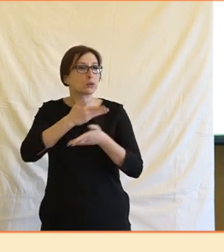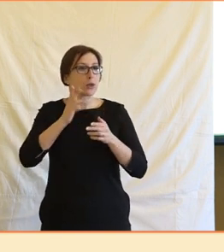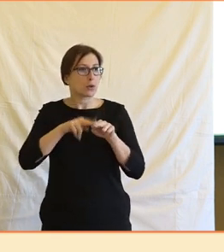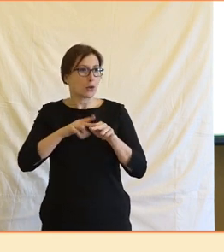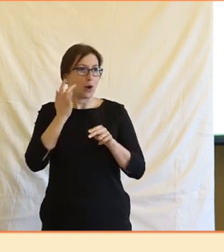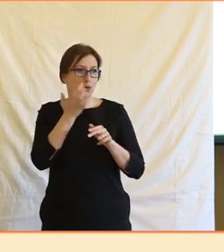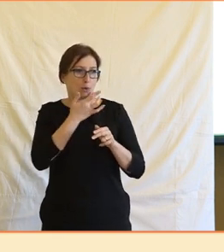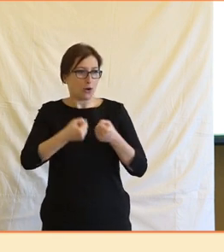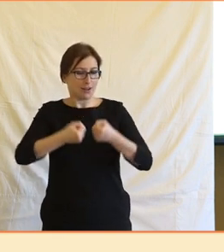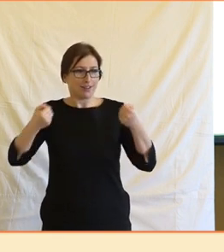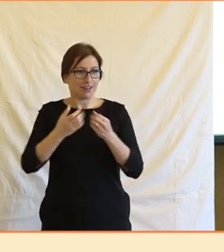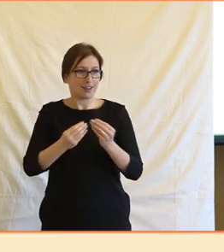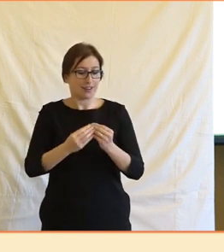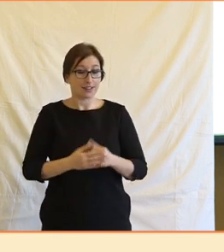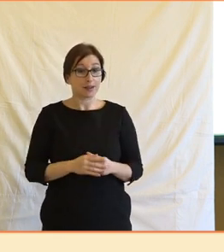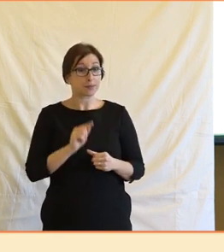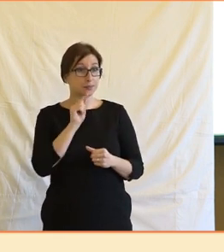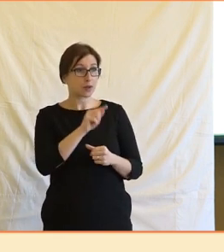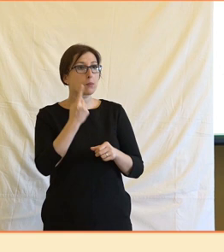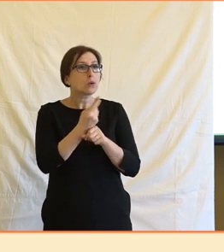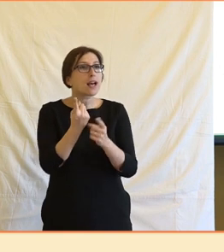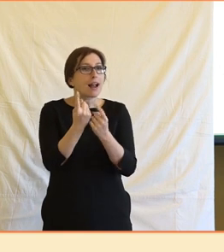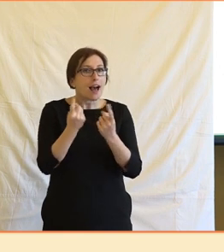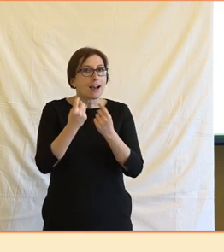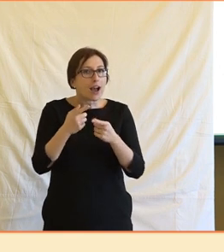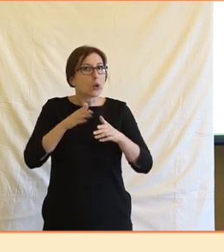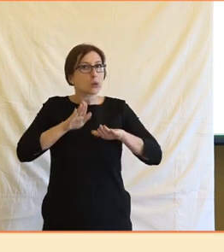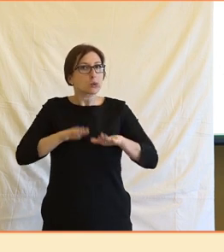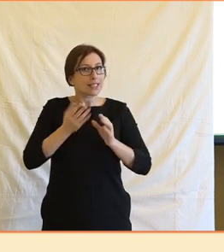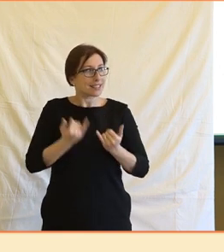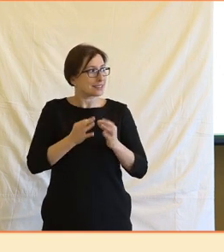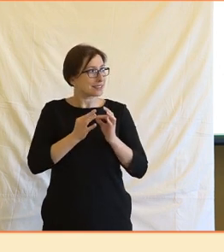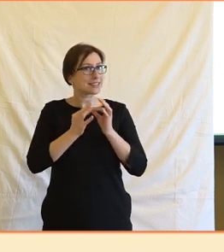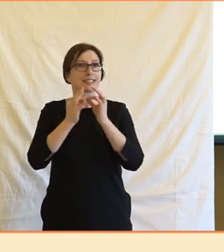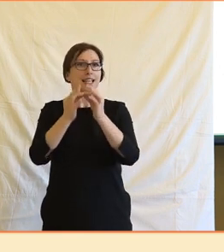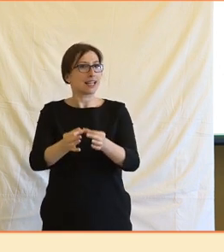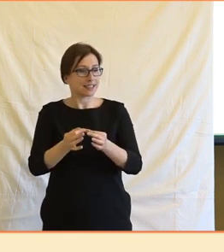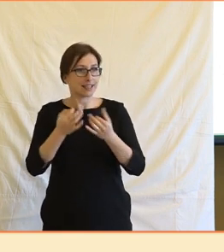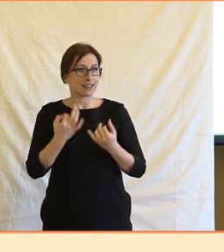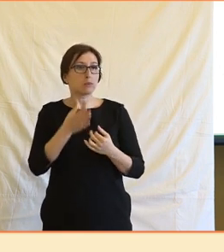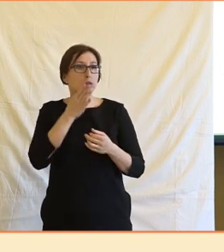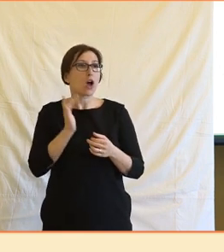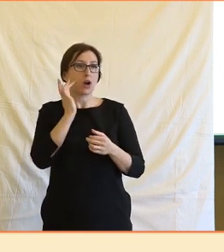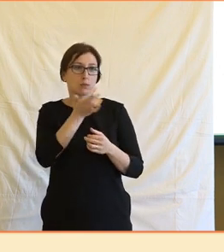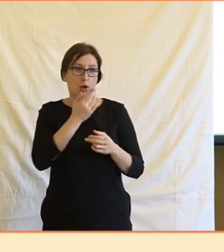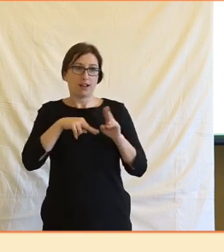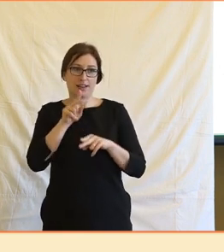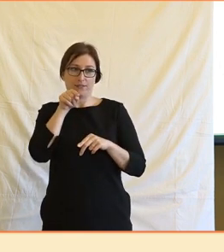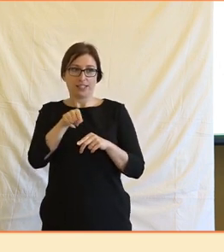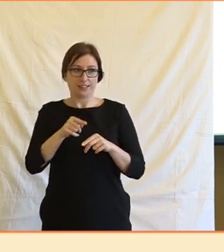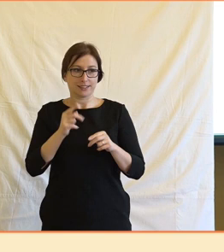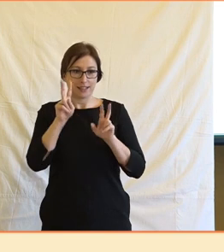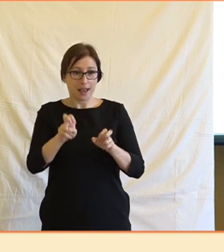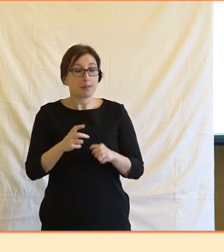panelů. Toto mi dovolte tedy použít jen jako lákadlo, abyste s námi zůstali, jak říkali kolegové, během celého kolokvia. Já